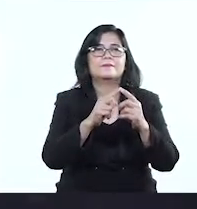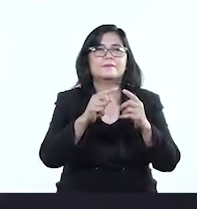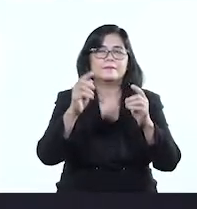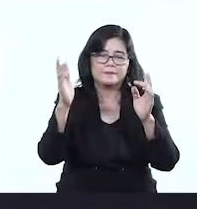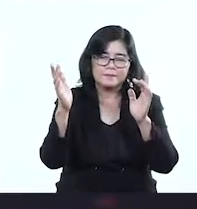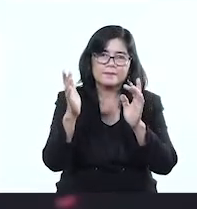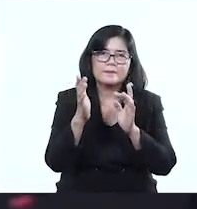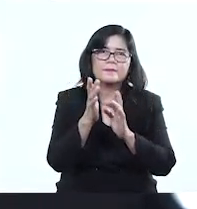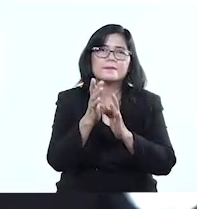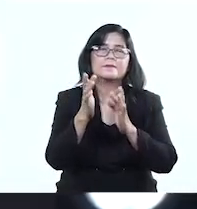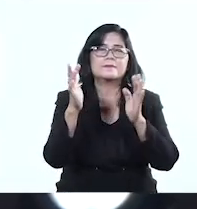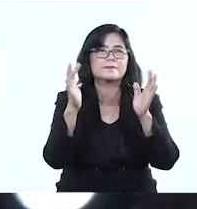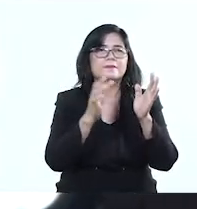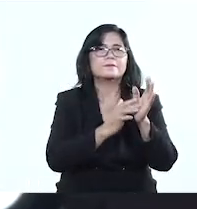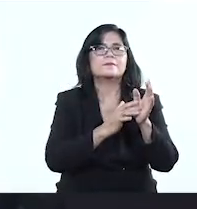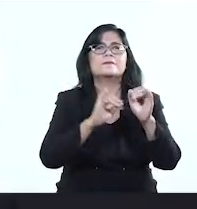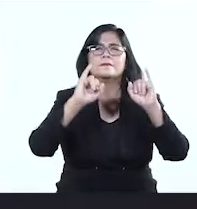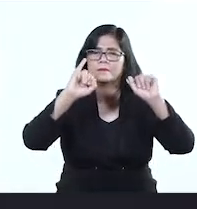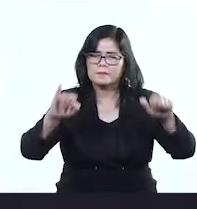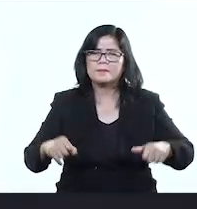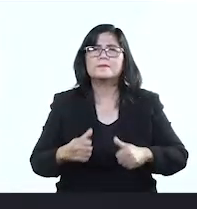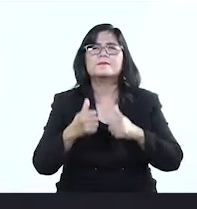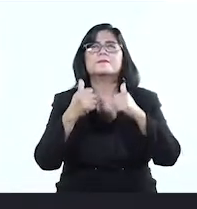haganai issues